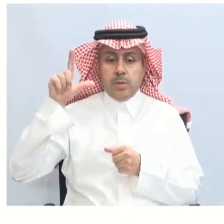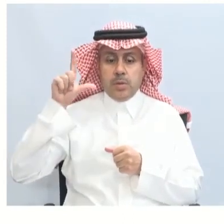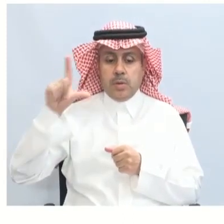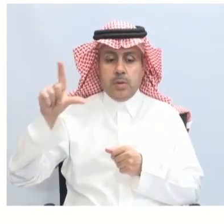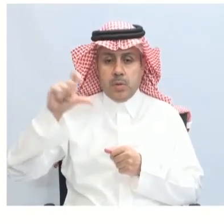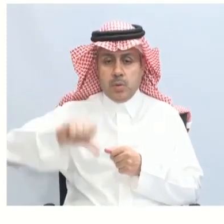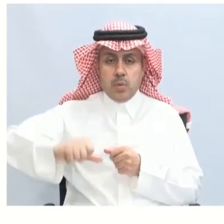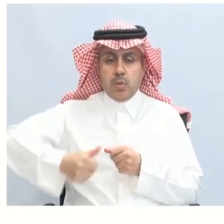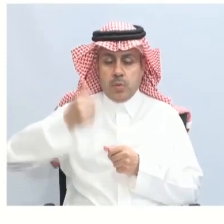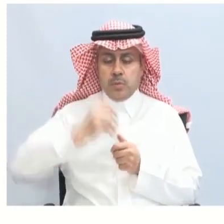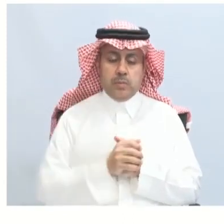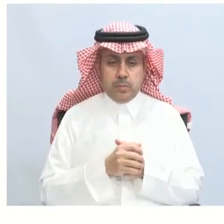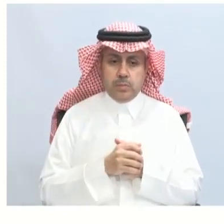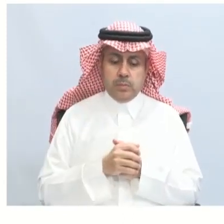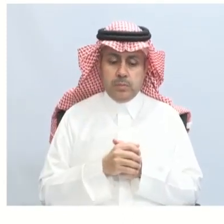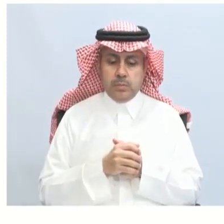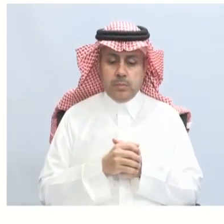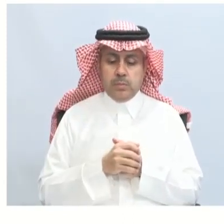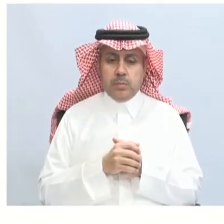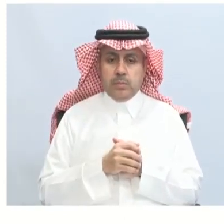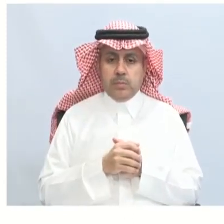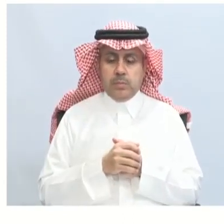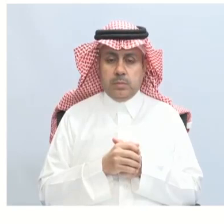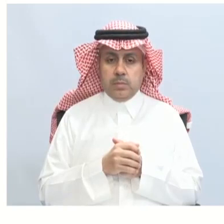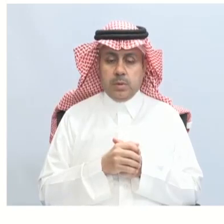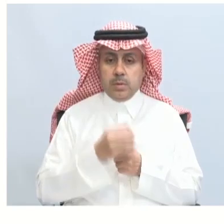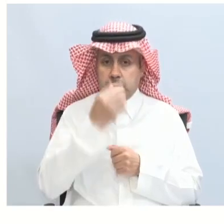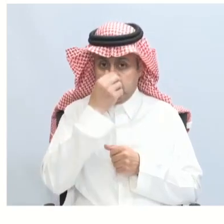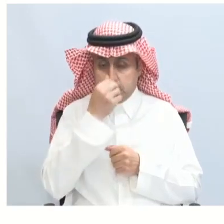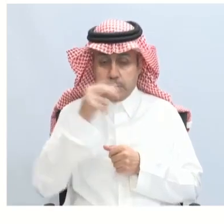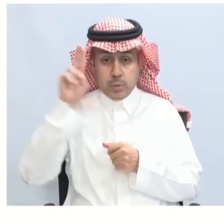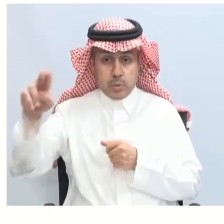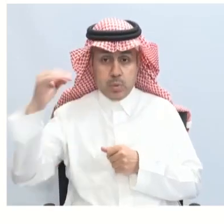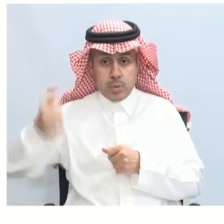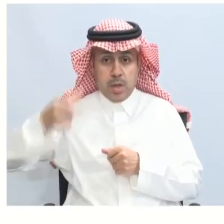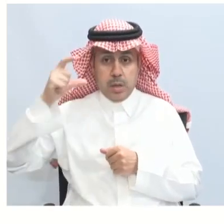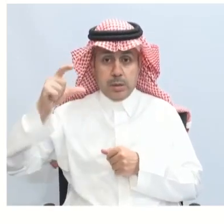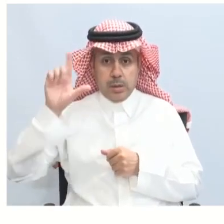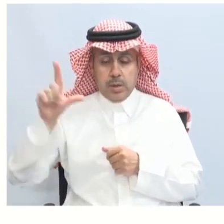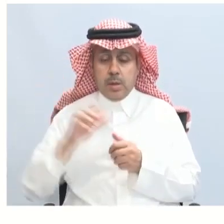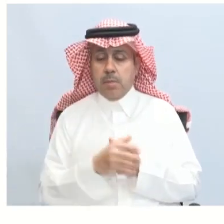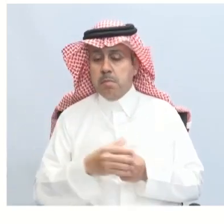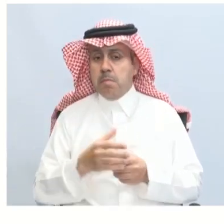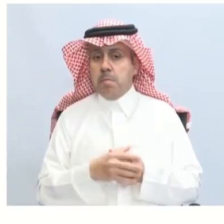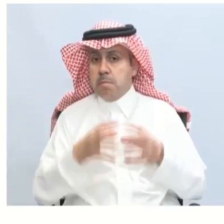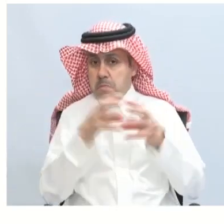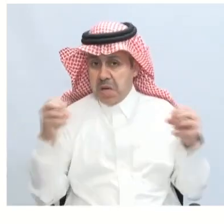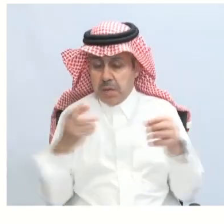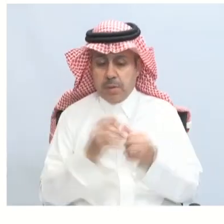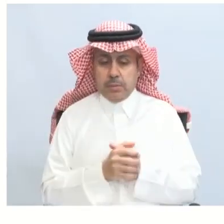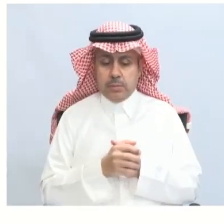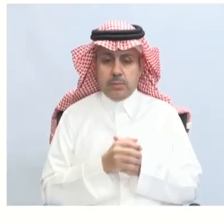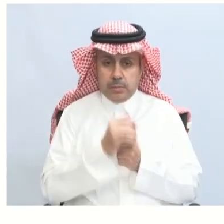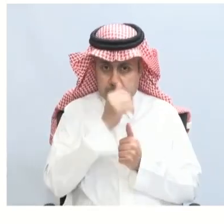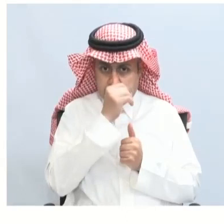المجادله ولا تجادلوا اهل الكتاب ما معنى كلمه ولا تجادلوا الجدال ما معنى